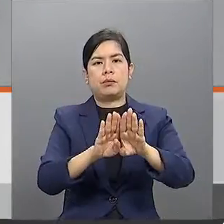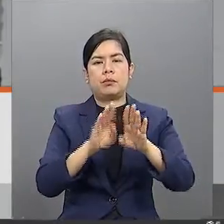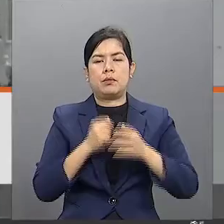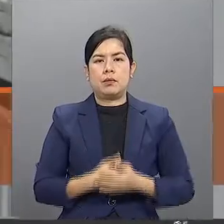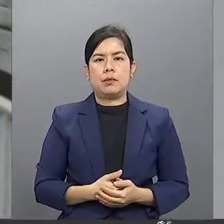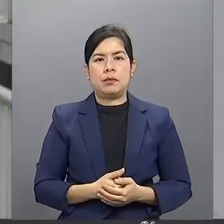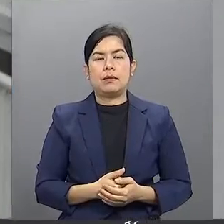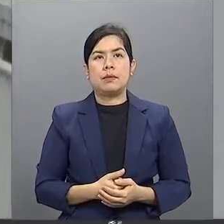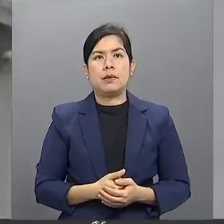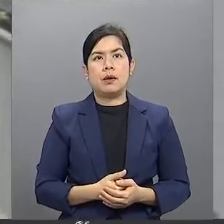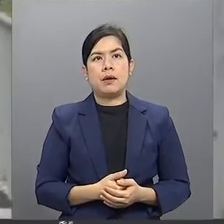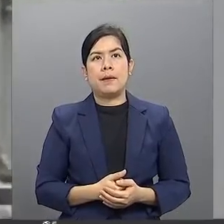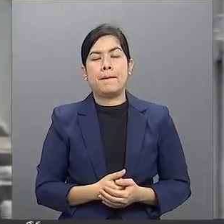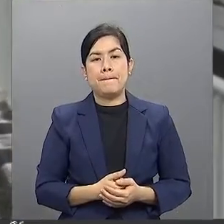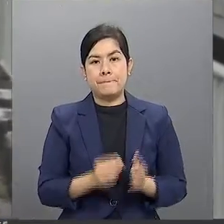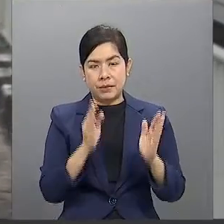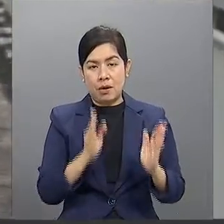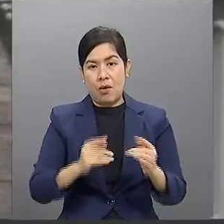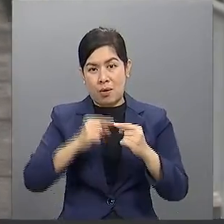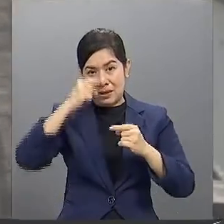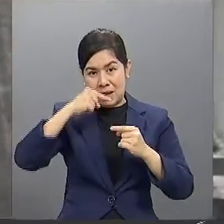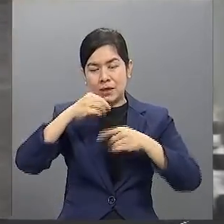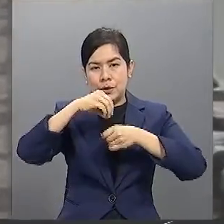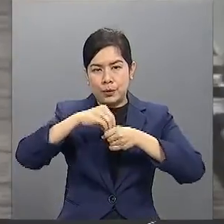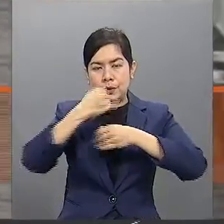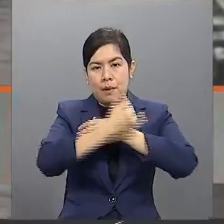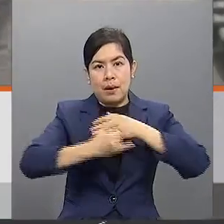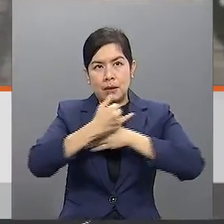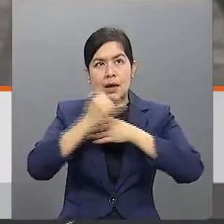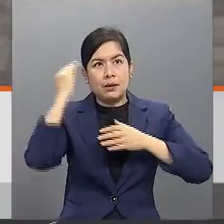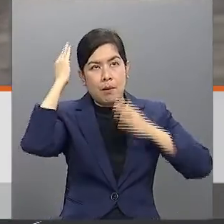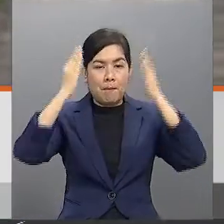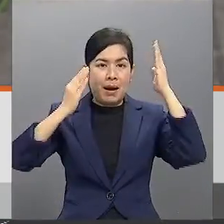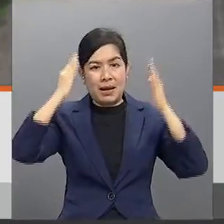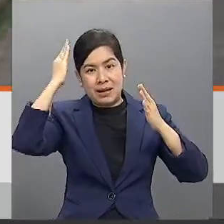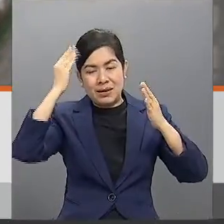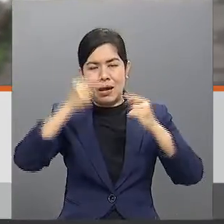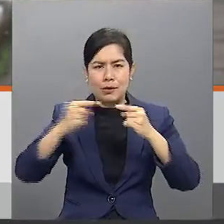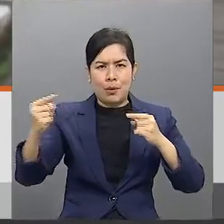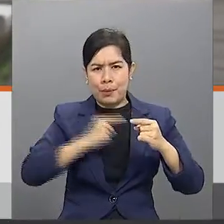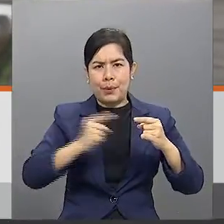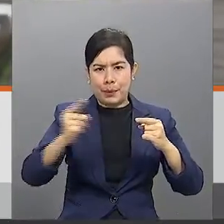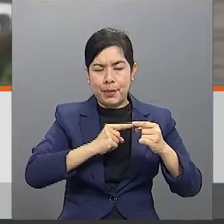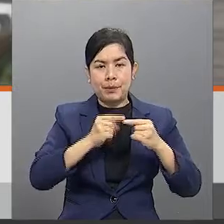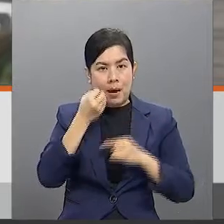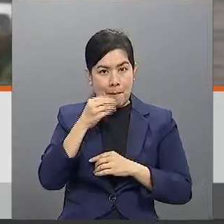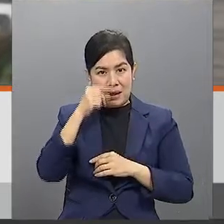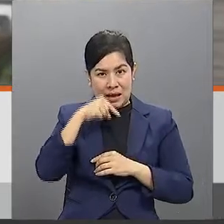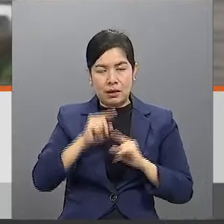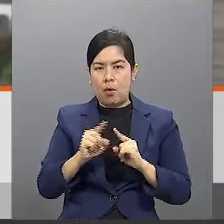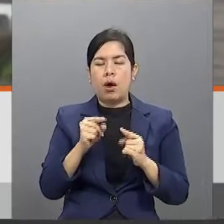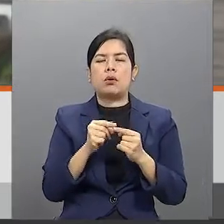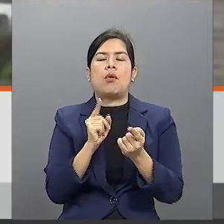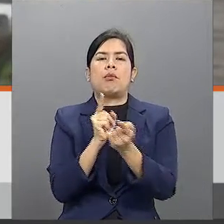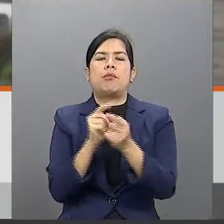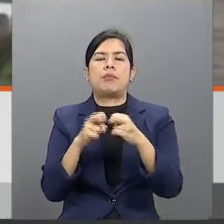แม้ว่าคนไทยที่ตกค้างในมาเลเซียนั้นจะเดินทางกลับประเทศเป็นส่วนใหญ่แล้วนะคะแต่ว่ายังพบปัญหาในเรื่องของยานพาหนะที่ยังตกค้างจำนวนมากในมาเลเ